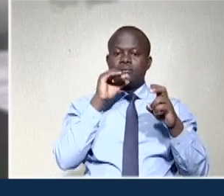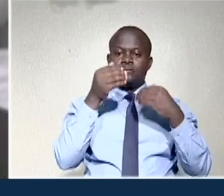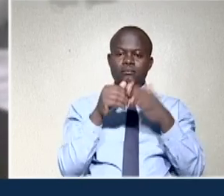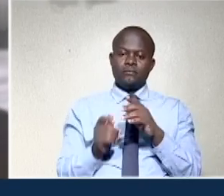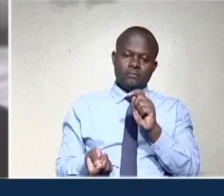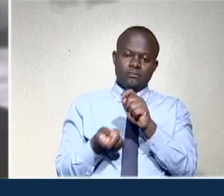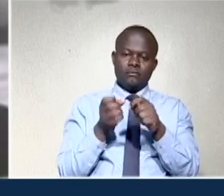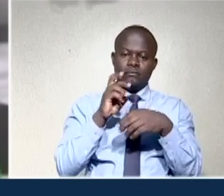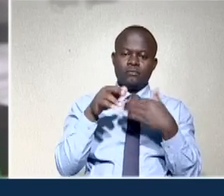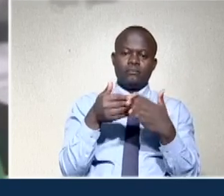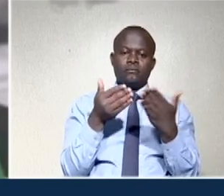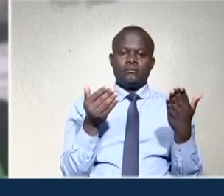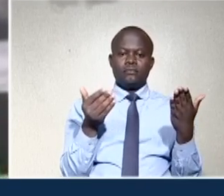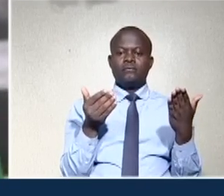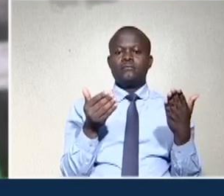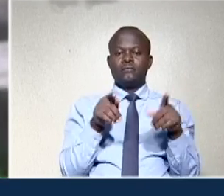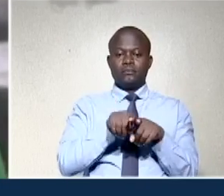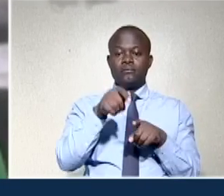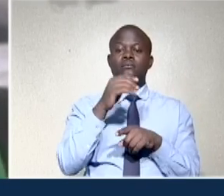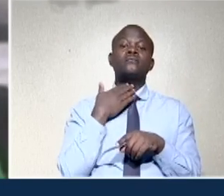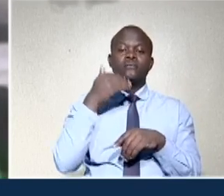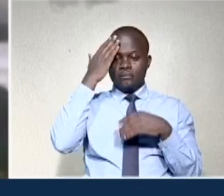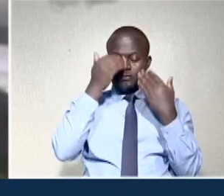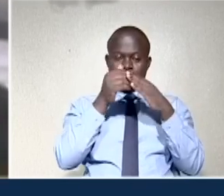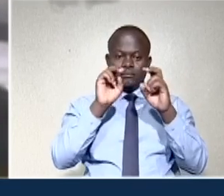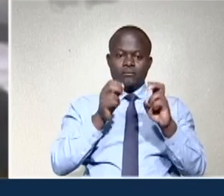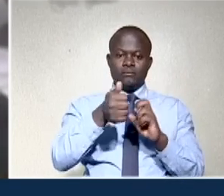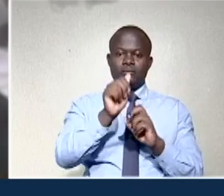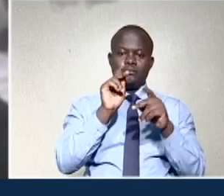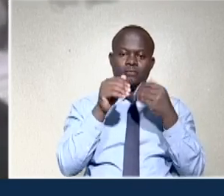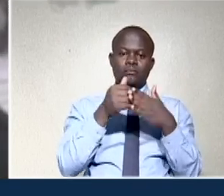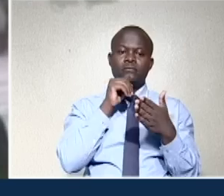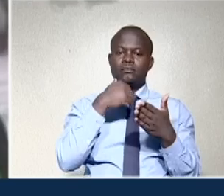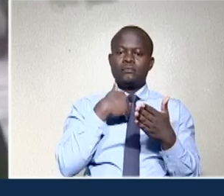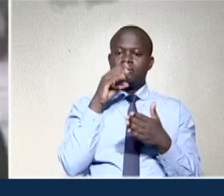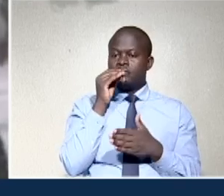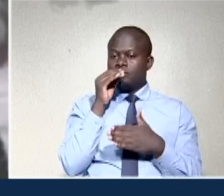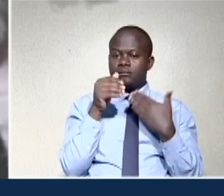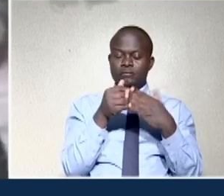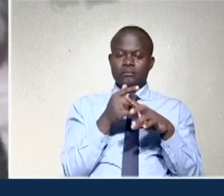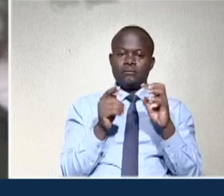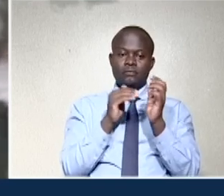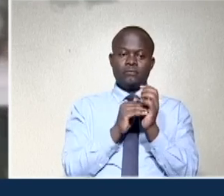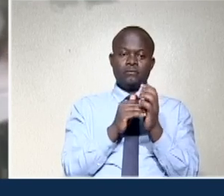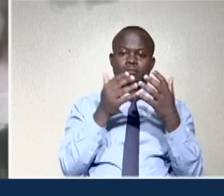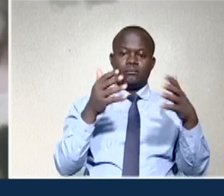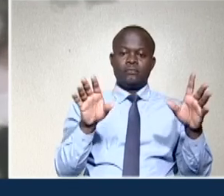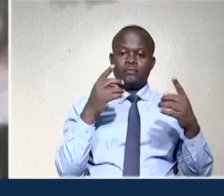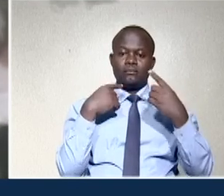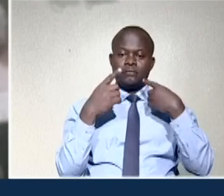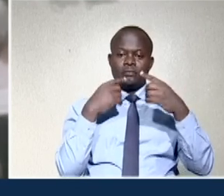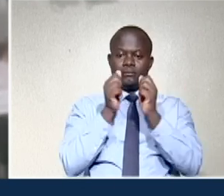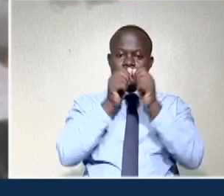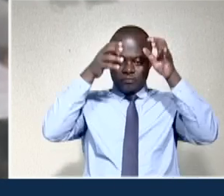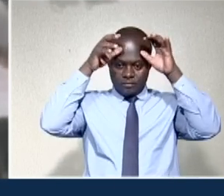kwihimura cyangwa se kuba n'abashaka kugira ngo abo batagira icyo bavuga. Gusa twari tumaze kuvugana na